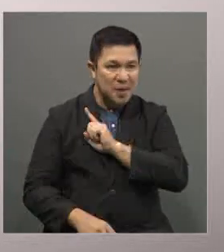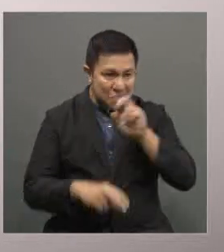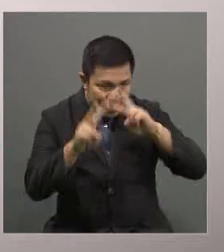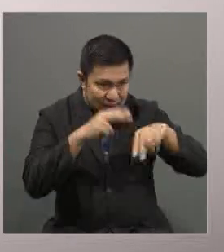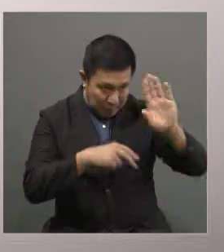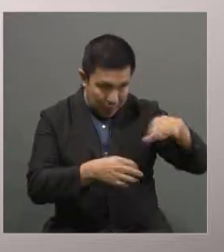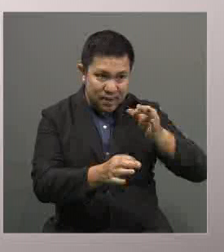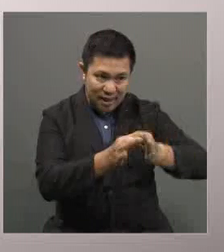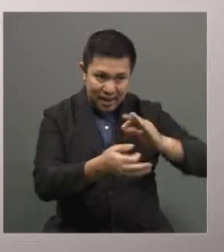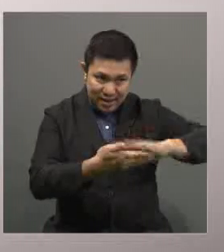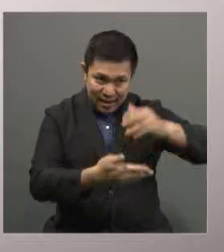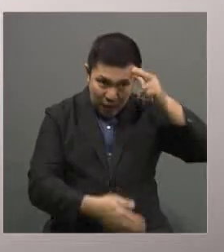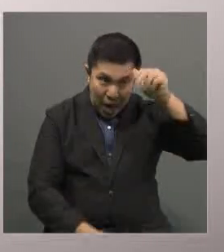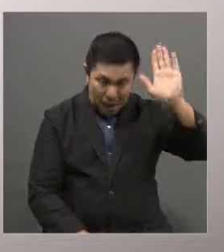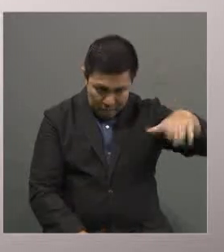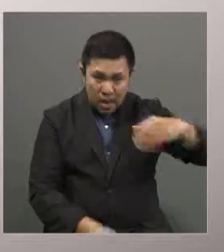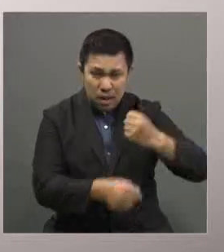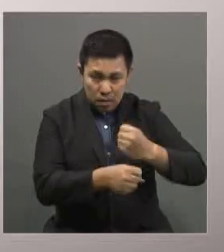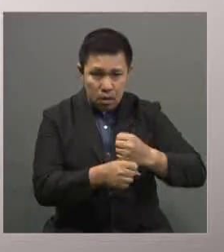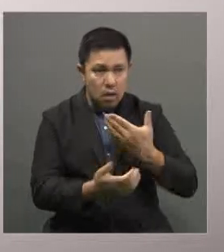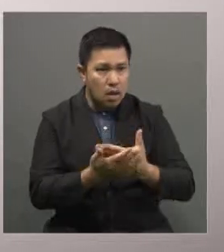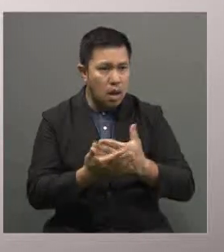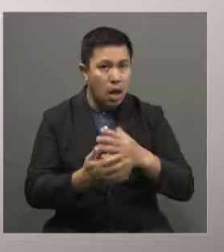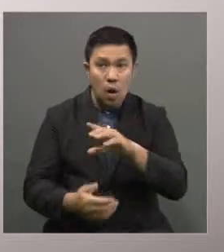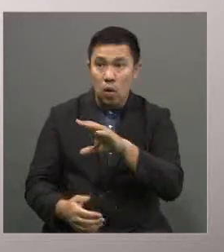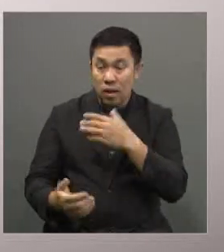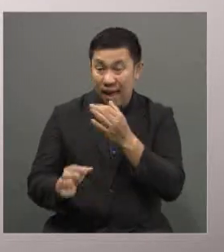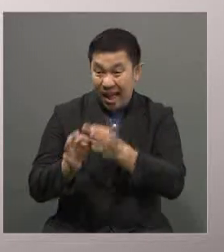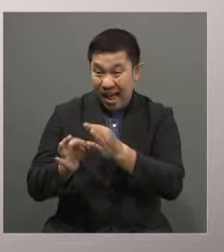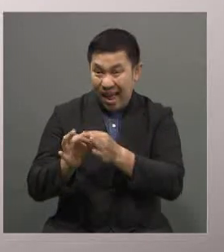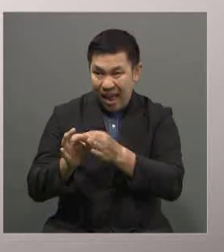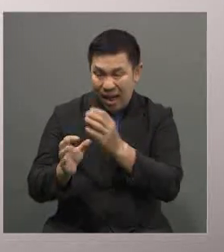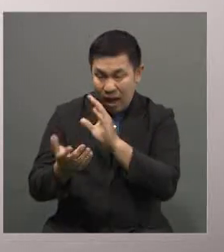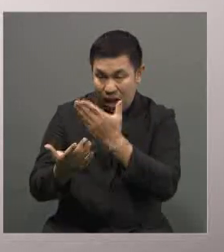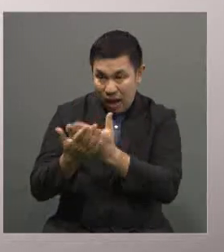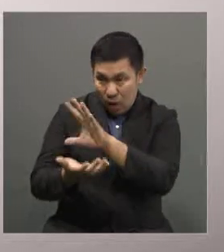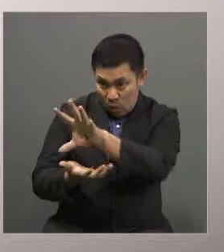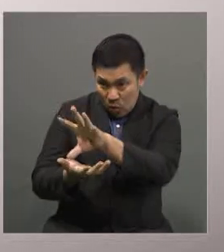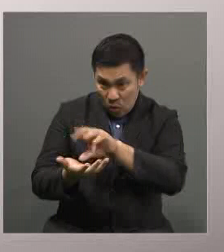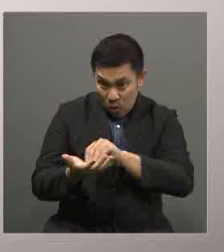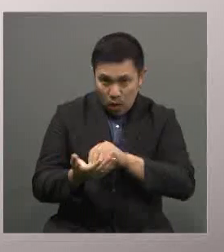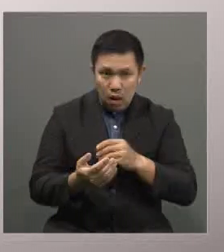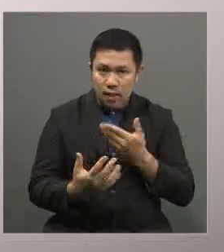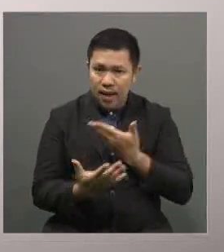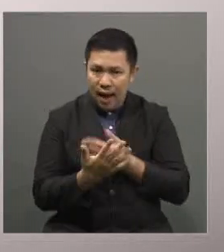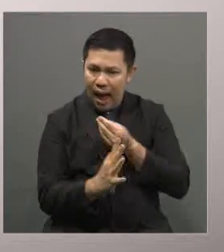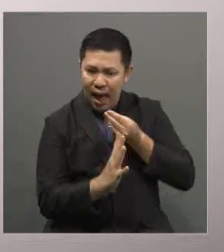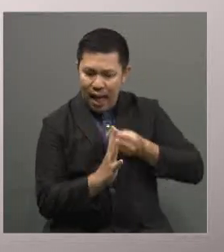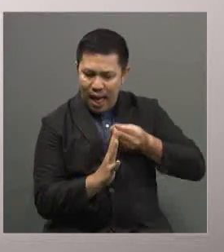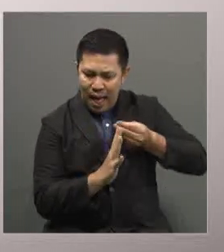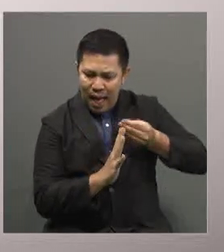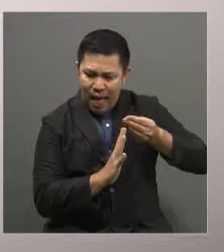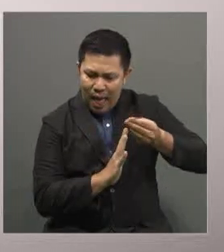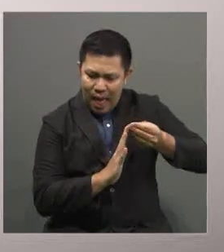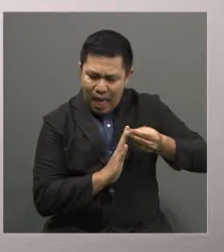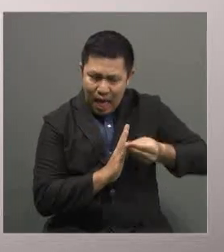เป็นบัญชีม้าอย่างที่บอกว่าพวกนี้พอเคดูดเงินเรามาได้เสร็จนะครับเขาไม่ได้จอดอยู่แค่นั้นเต่อไป 4-5ทอดนะฮะแล้วทอดสุดท้าย